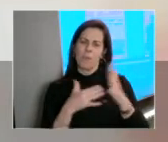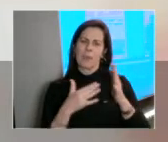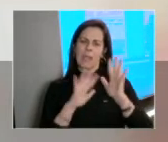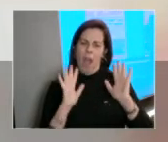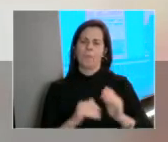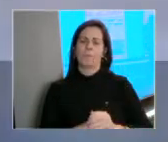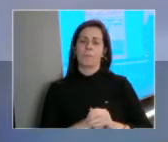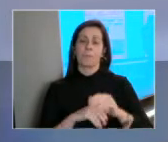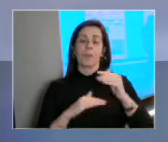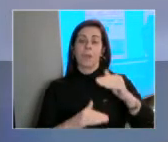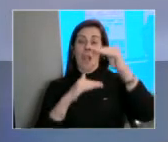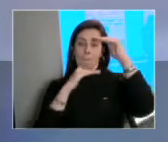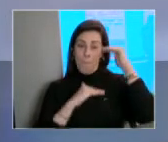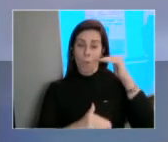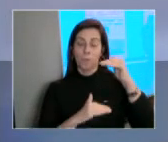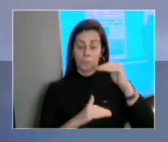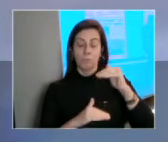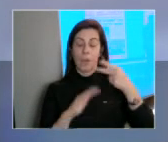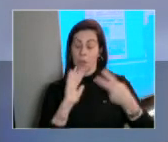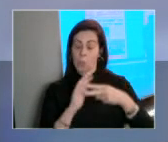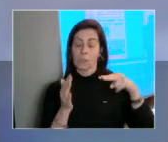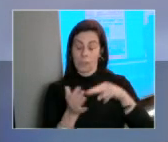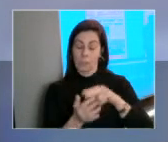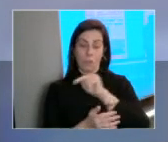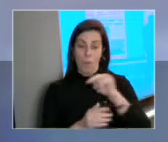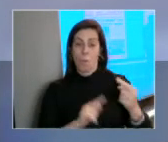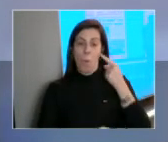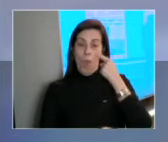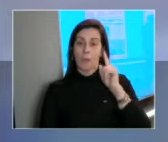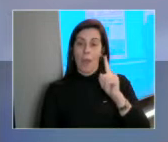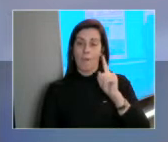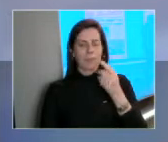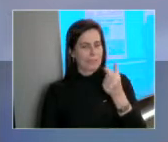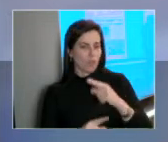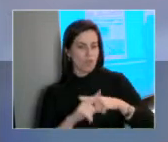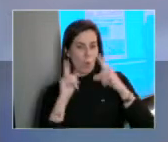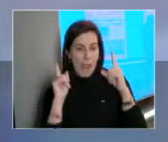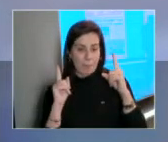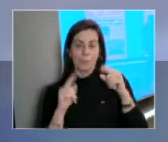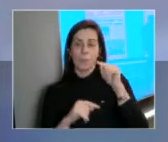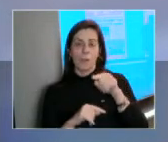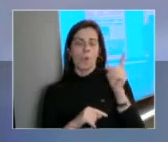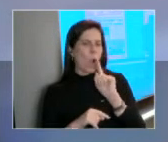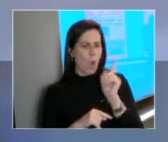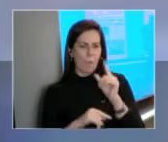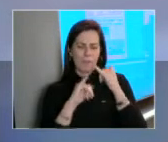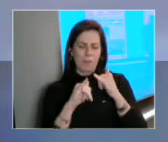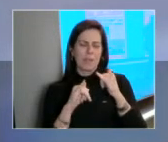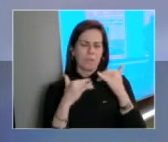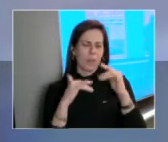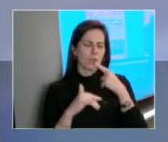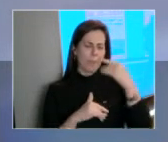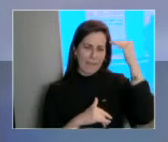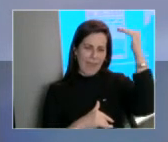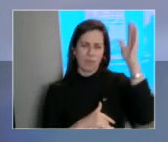הרלוונטיים. גם פה בישראל היום הנושא המדיני-פוליטי בכותרת הראשית, אבל מזווית קצת אחרת. כאן לא מביאים את הציטוטים של